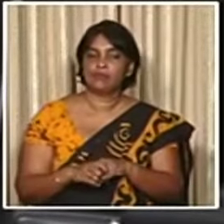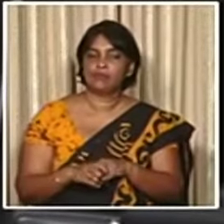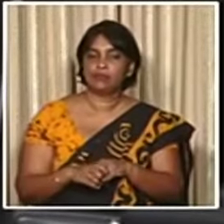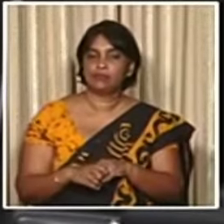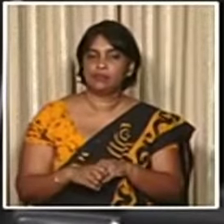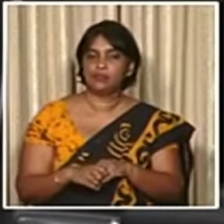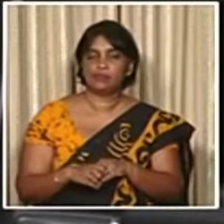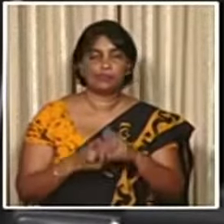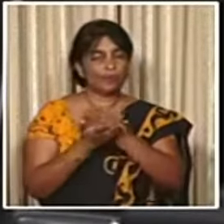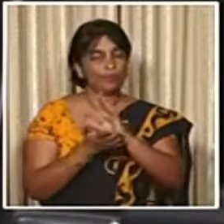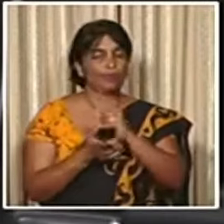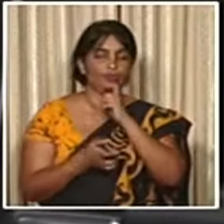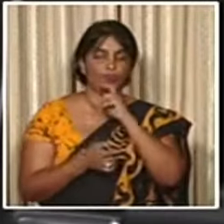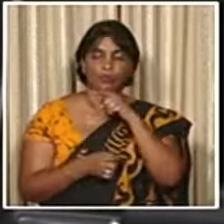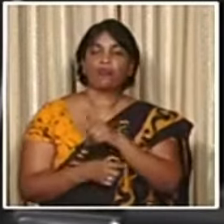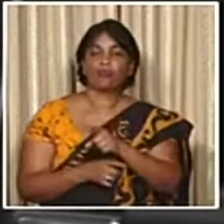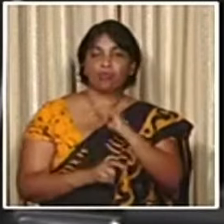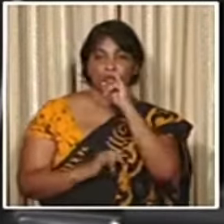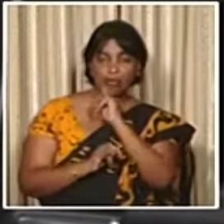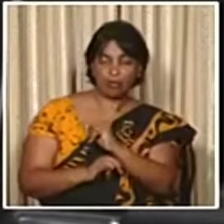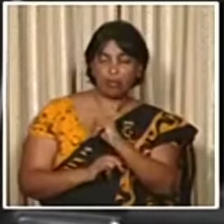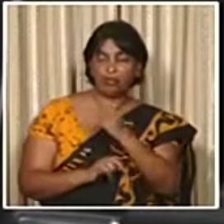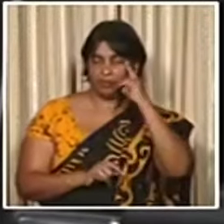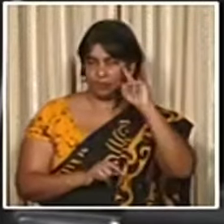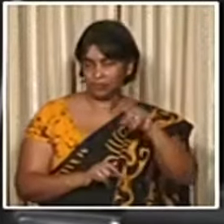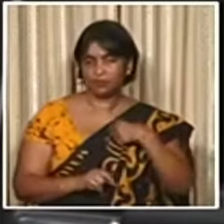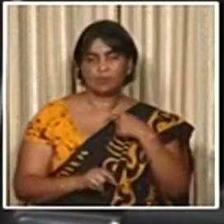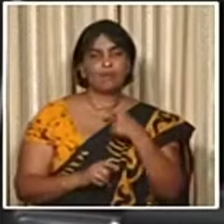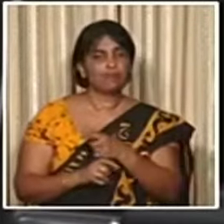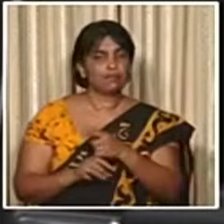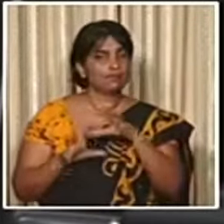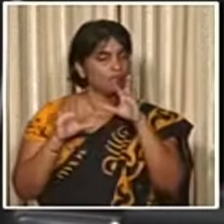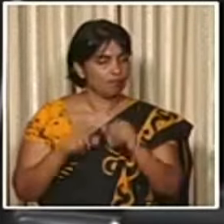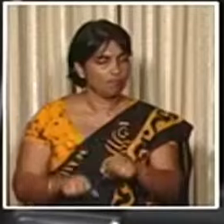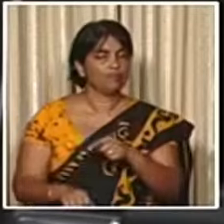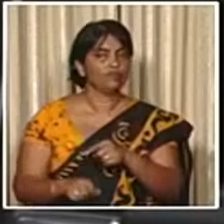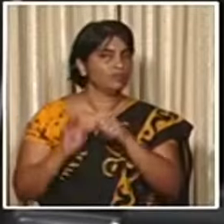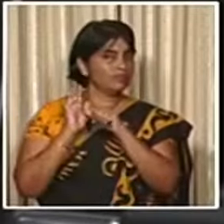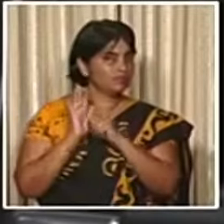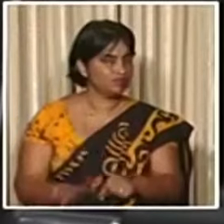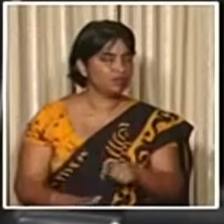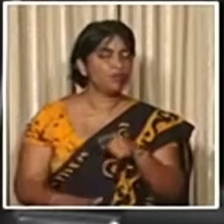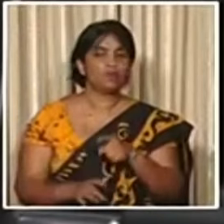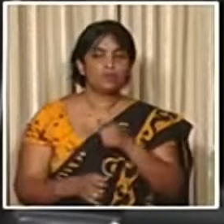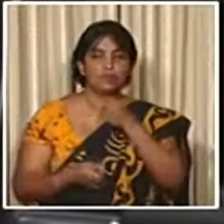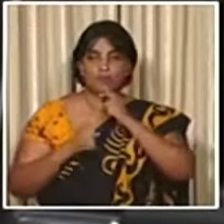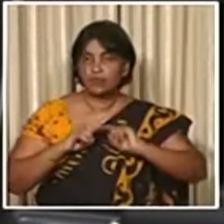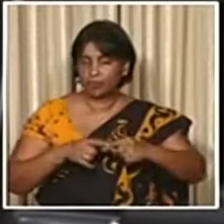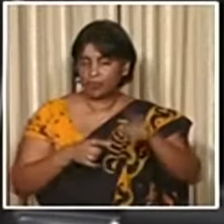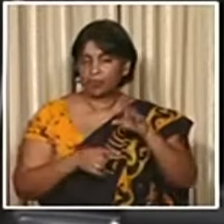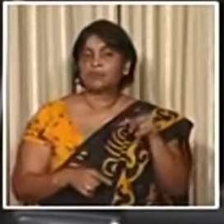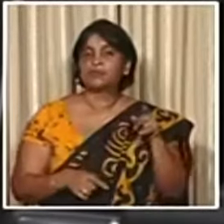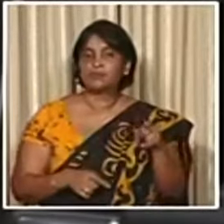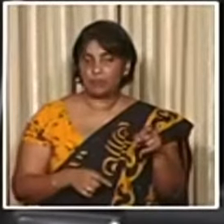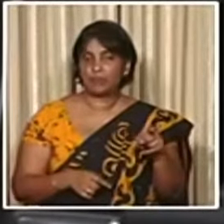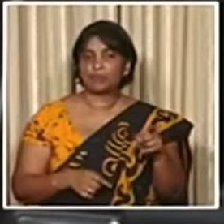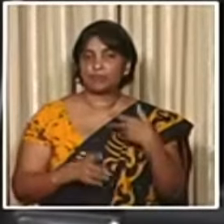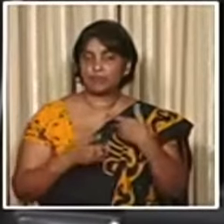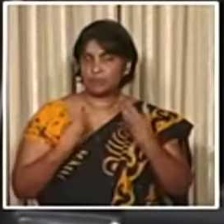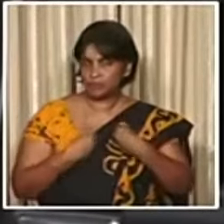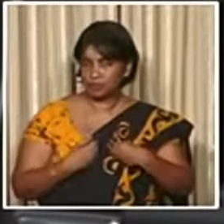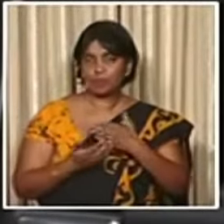ප්‍රතිකර්ම තියෙනවා බෙදුම් පනත යටතේ. ඒක වැරදි විදියට හිතාමතා හිමිකම යටපත් කරලා නම් නඩුව ගෙනහිල්ලා තියෙන්නේ. ඌට